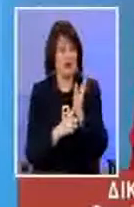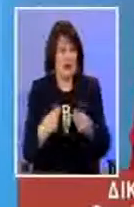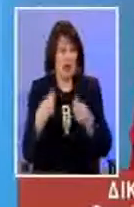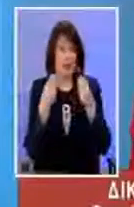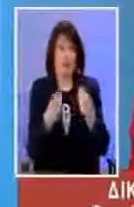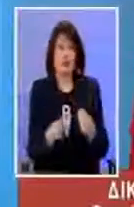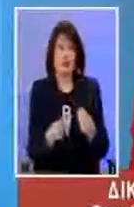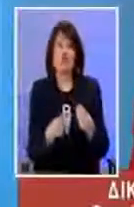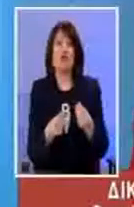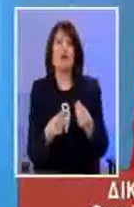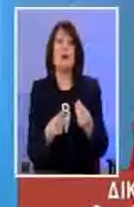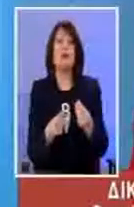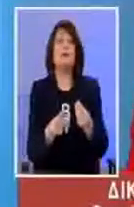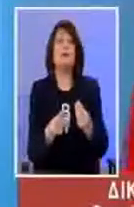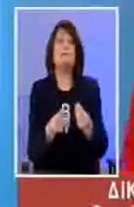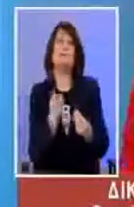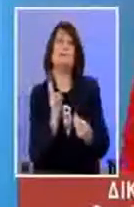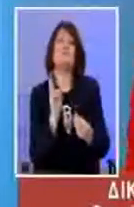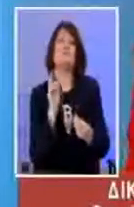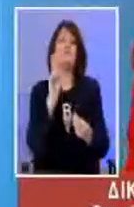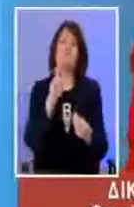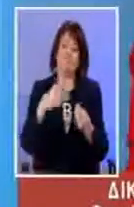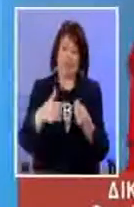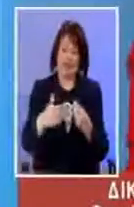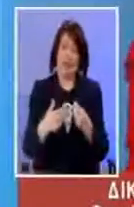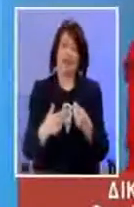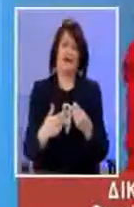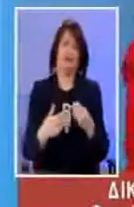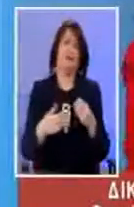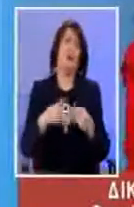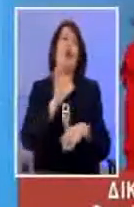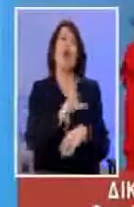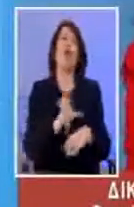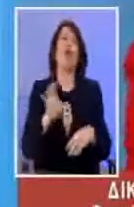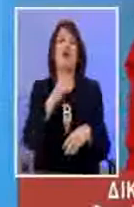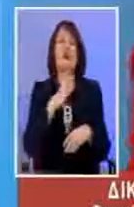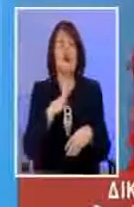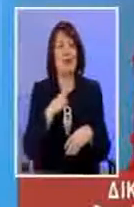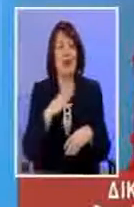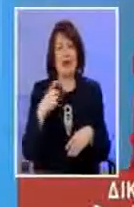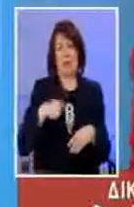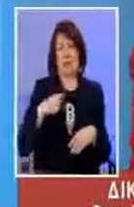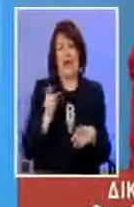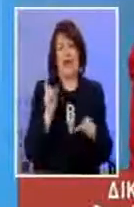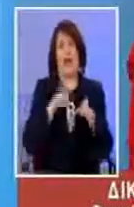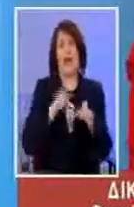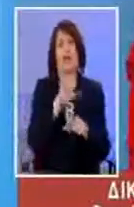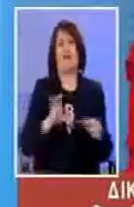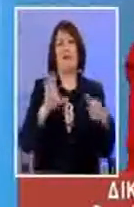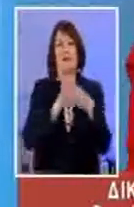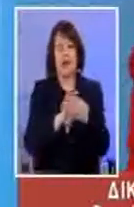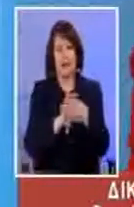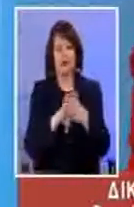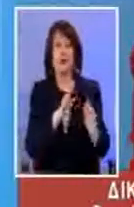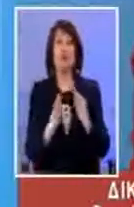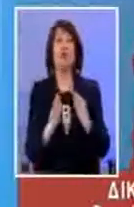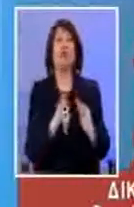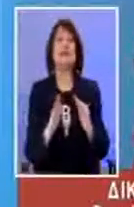του καθεστώτος της υποψήφιας προς ένταξη χώρας. Δηλαδή και οι χώρες οι οποίες θέλουν να γίνουν μέλη της Ευρωπαϊκής Ένωσης πρέπει... Να έχουν